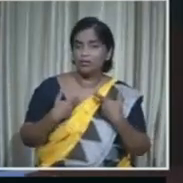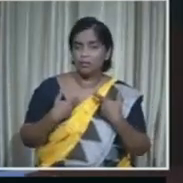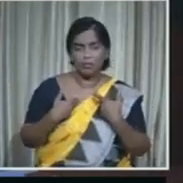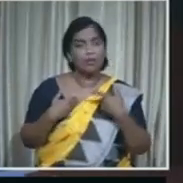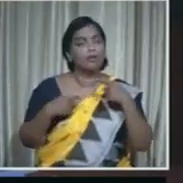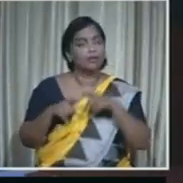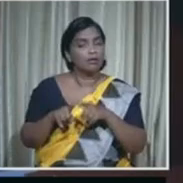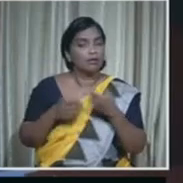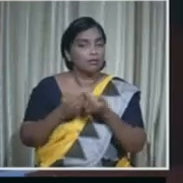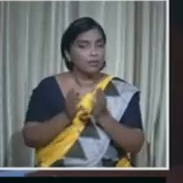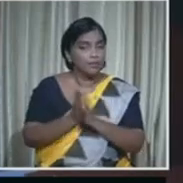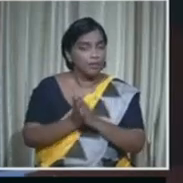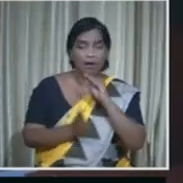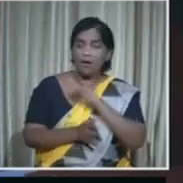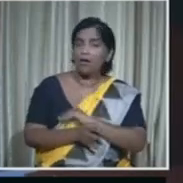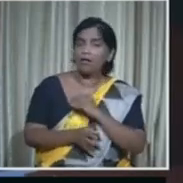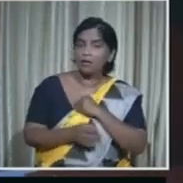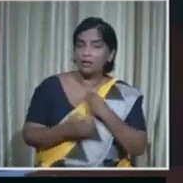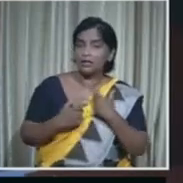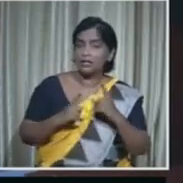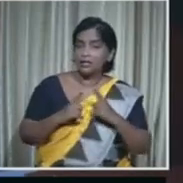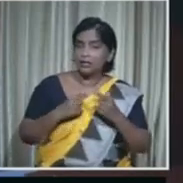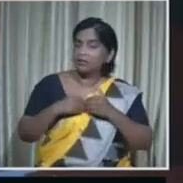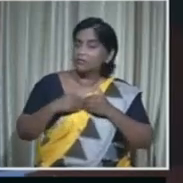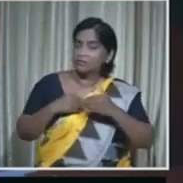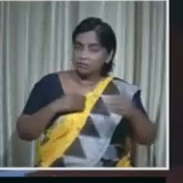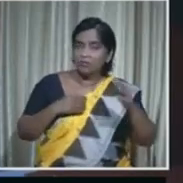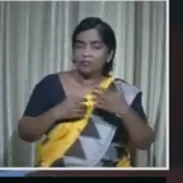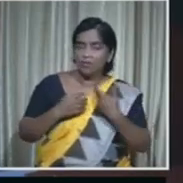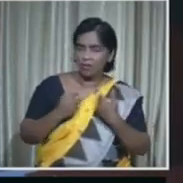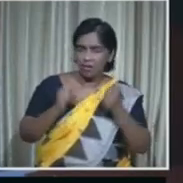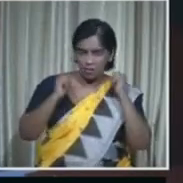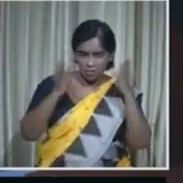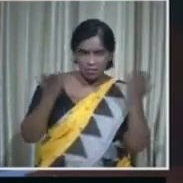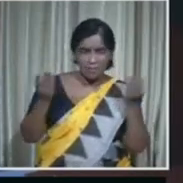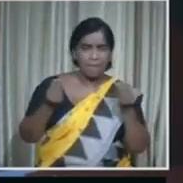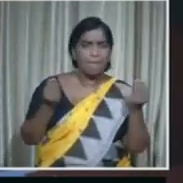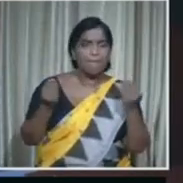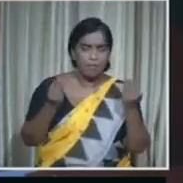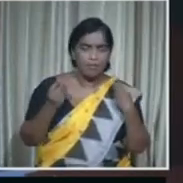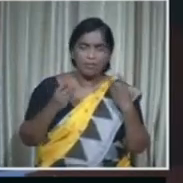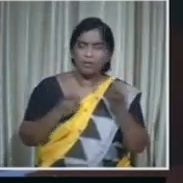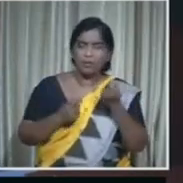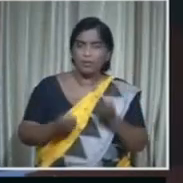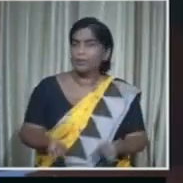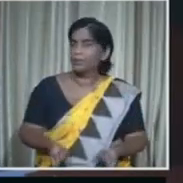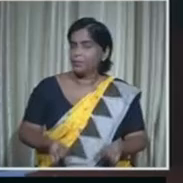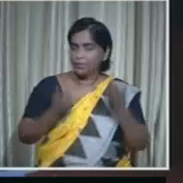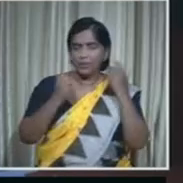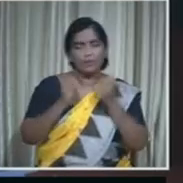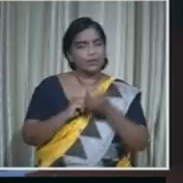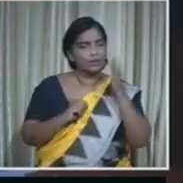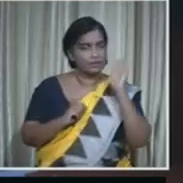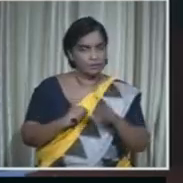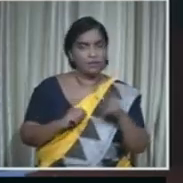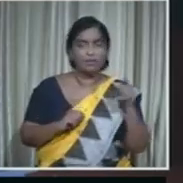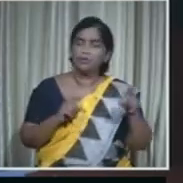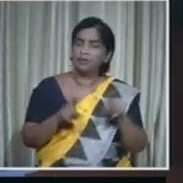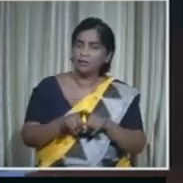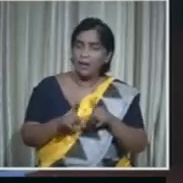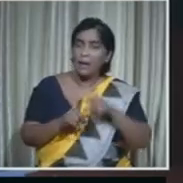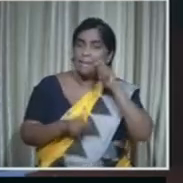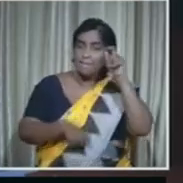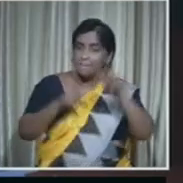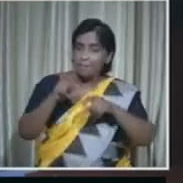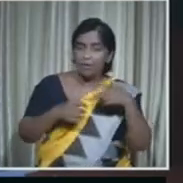මේ තමන්ට ලැබෙන ආදායම තමන්ගේ ජීවිතේ පවත්වාගෙන යාමට ප්‍රමාණවත් නොවන මහා බාහණ්ඩ මිල ඉහළ යාමකට මුහුණ දී තිබෙනවා. ඒ නිසා මේ